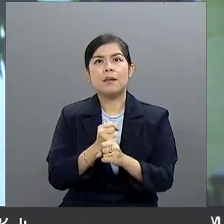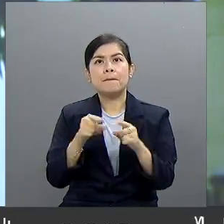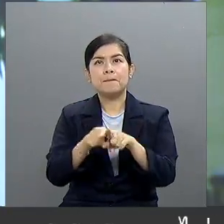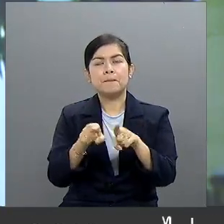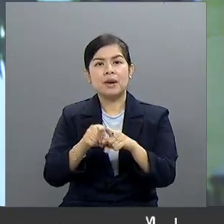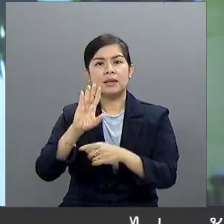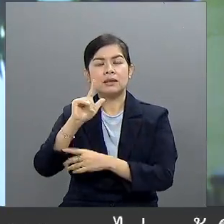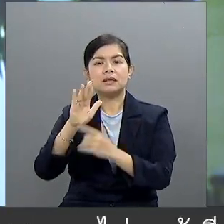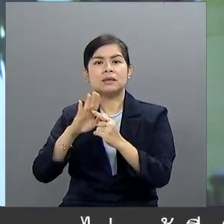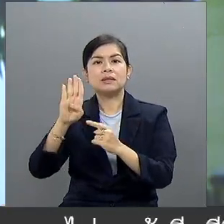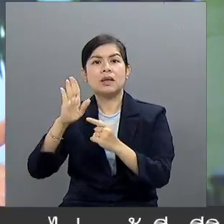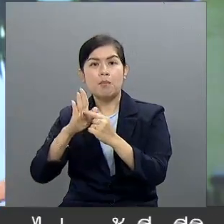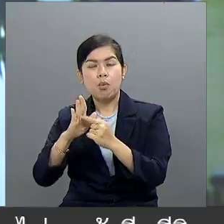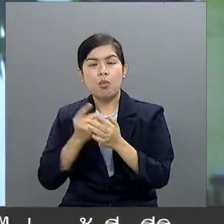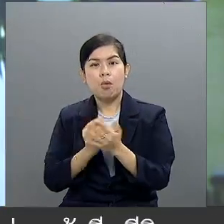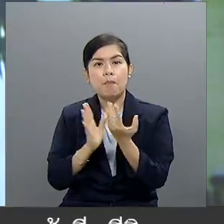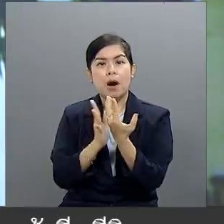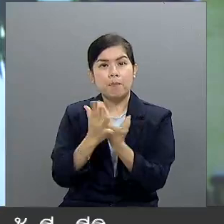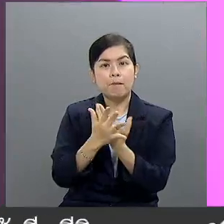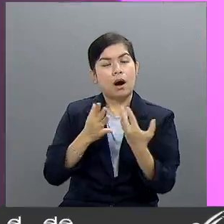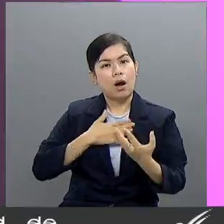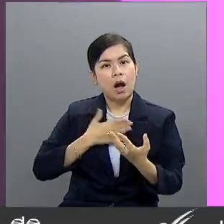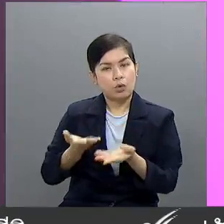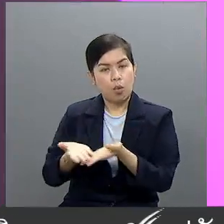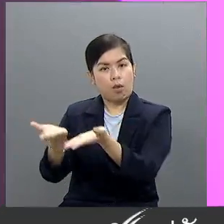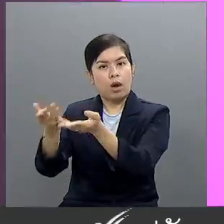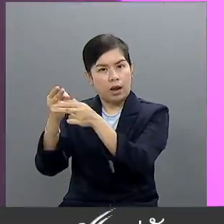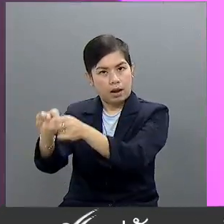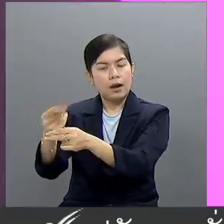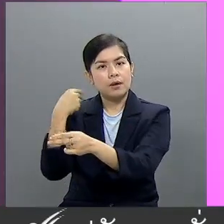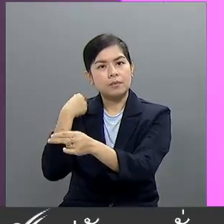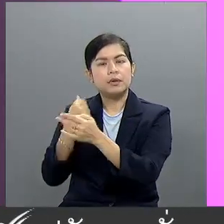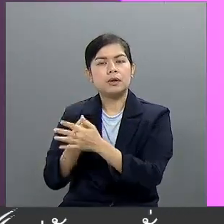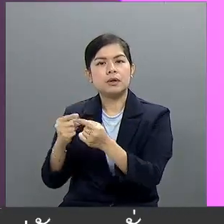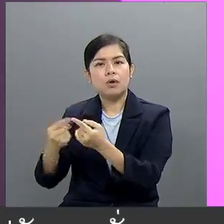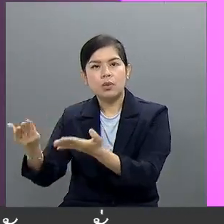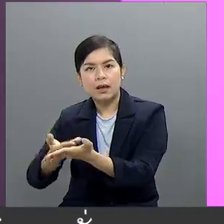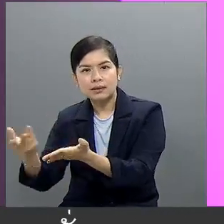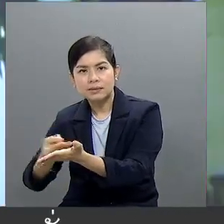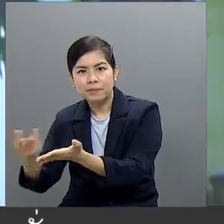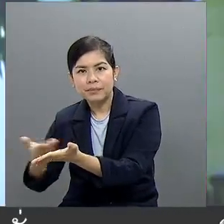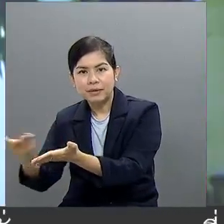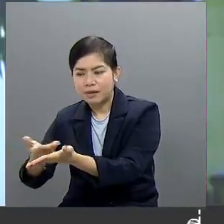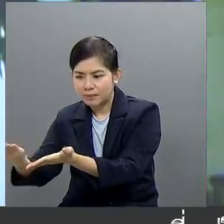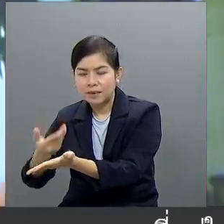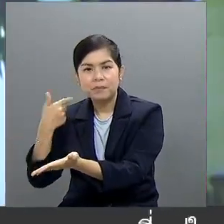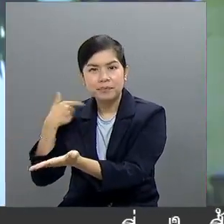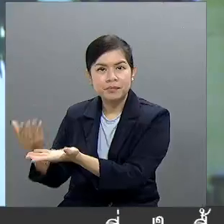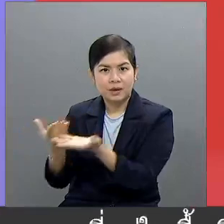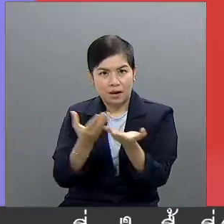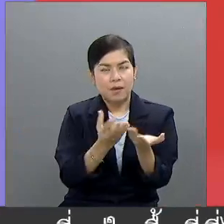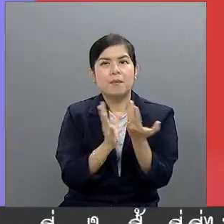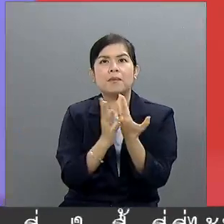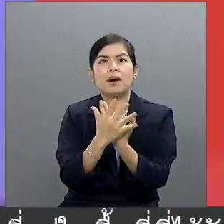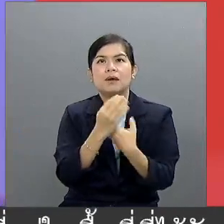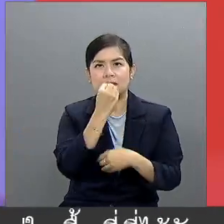ารถไปตัดเก็บได้เลยเพราะว่าเขาทำแปลงผัก แต่ว่ามีเวลาให้กินชั่วโมงเดียวนะครับไปตัดผักเนี่ยก็ครึ่งชั่วโมงแล้ว ไม่ใช่ เอาแต่ก็เป็นกิมมิกไงคือแบบว่าต้อง